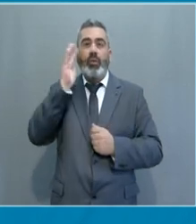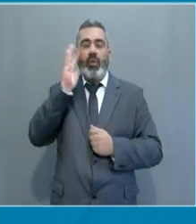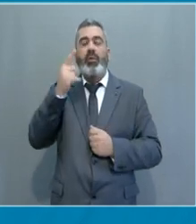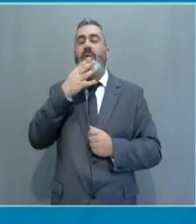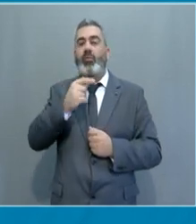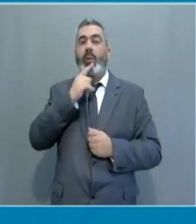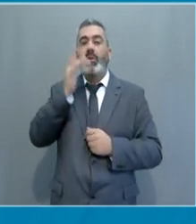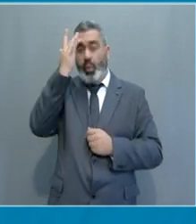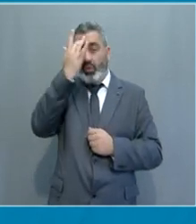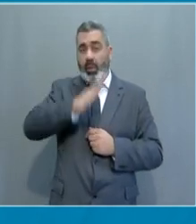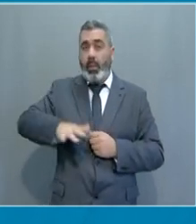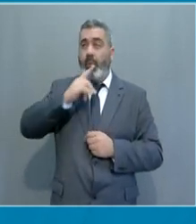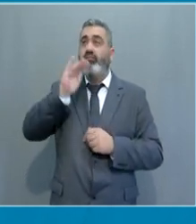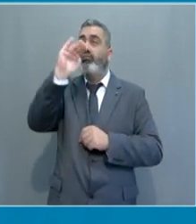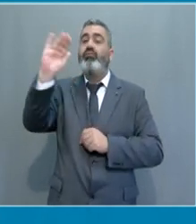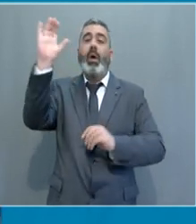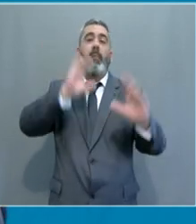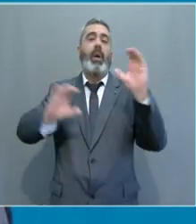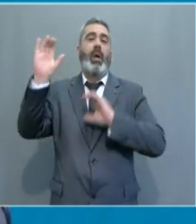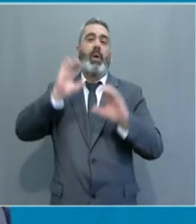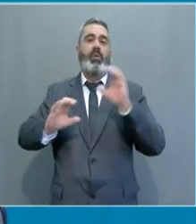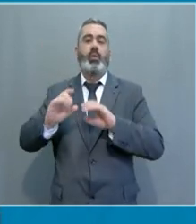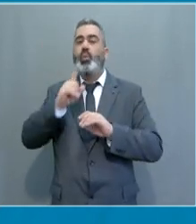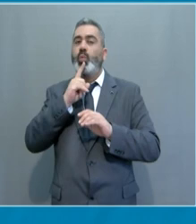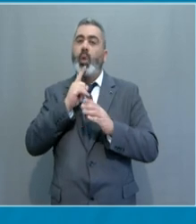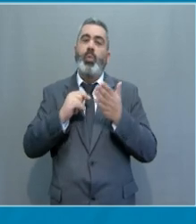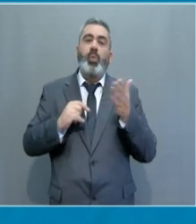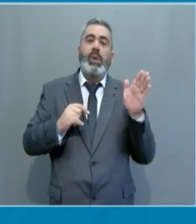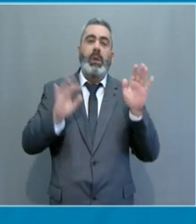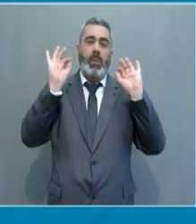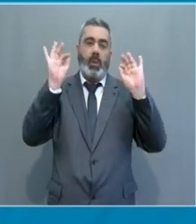επενδύσεις στην Κοζάνη και τη Δυτική Μακεδονία, που